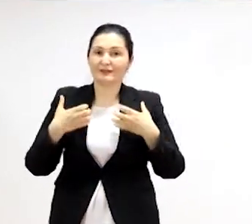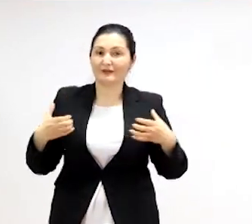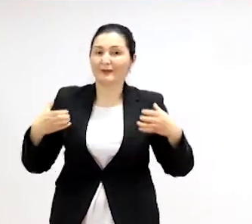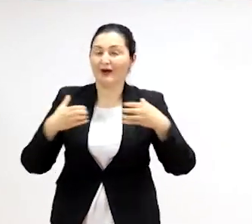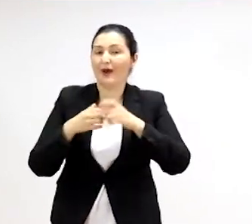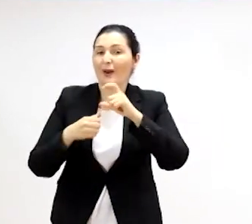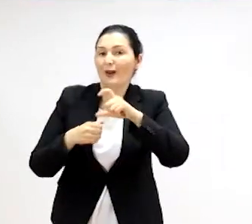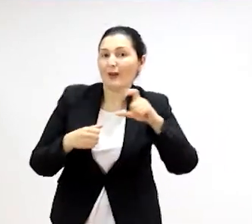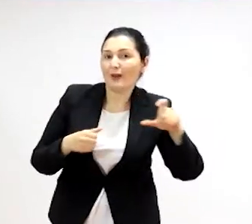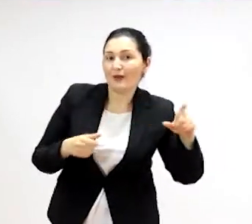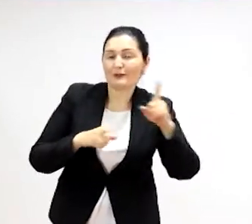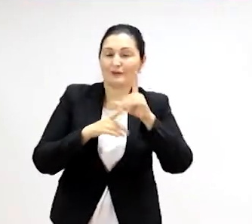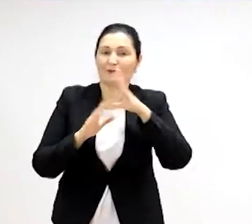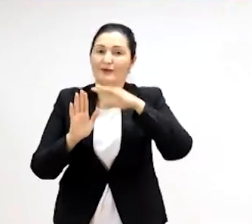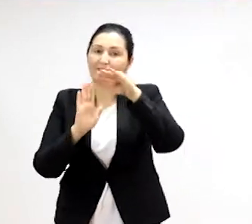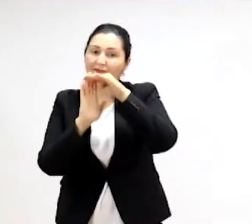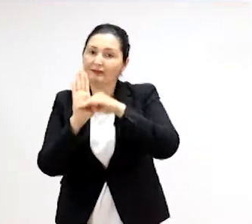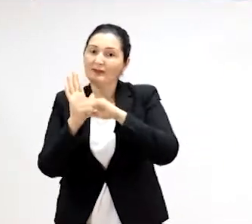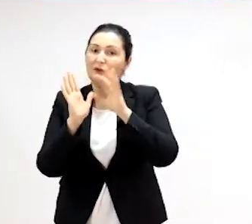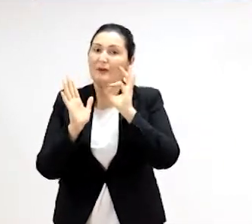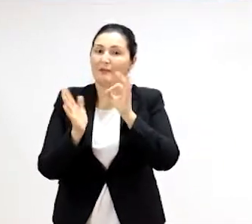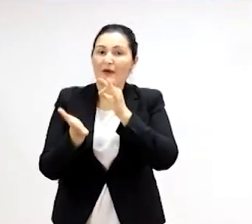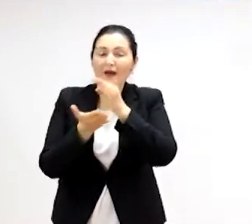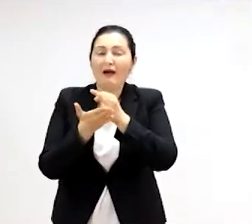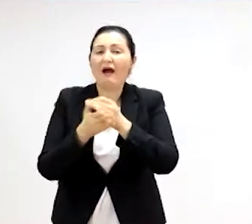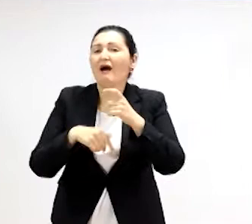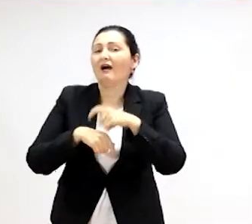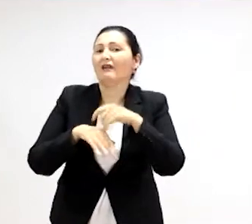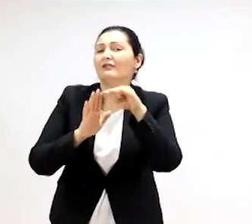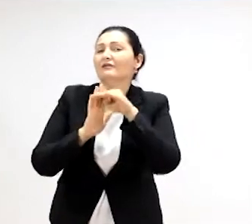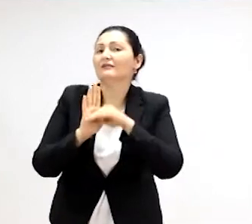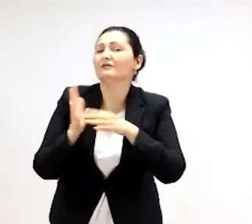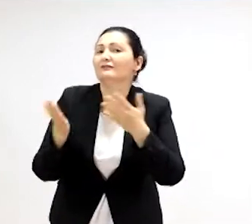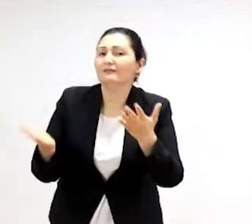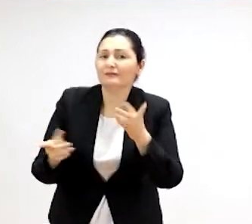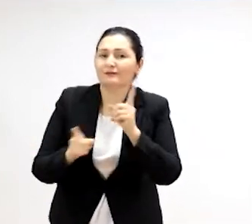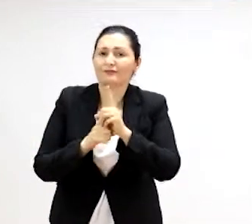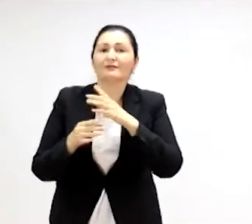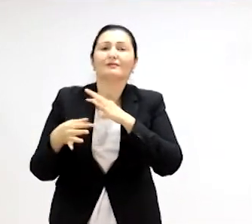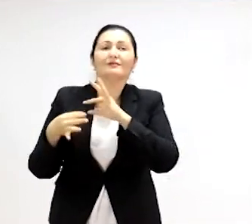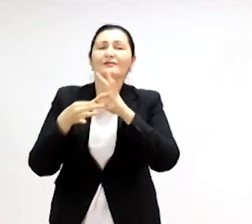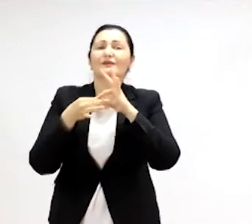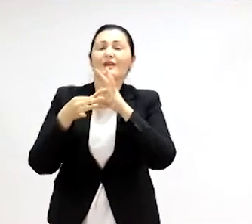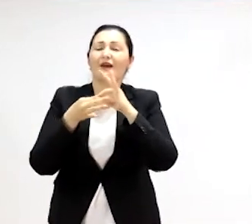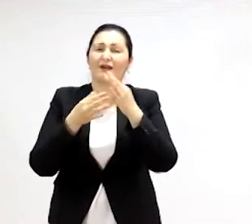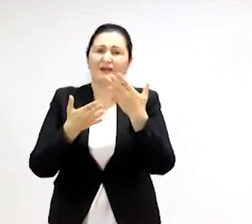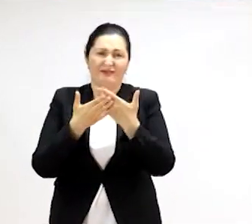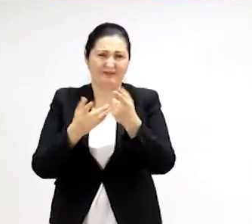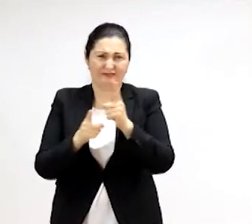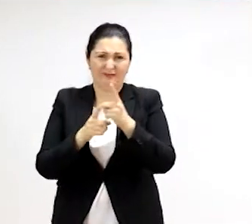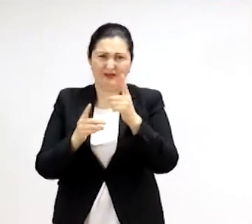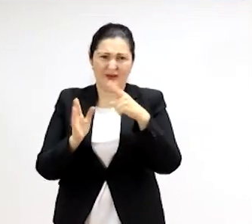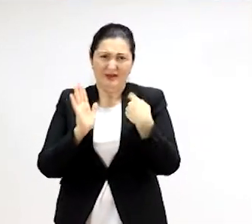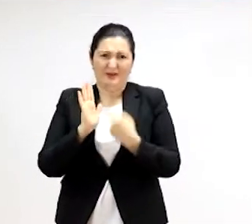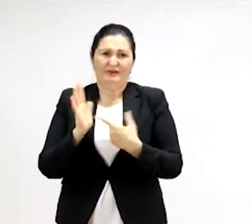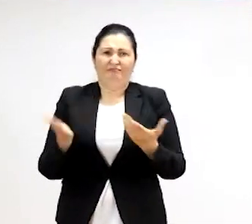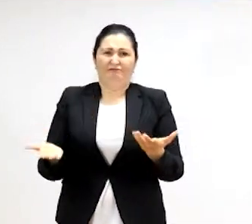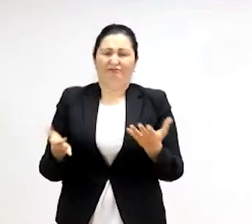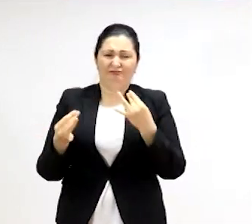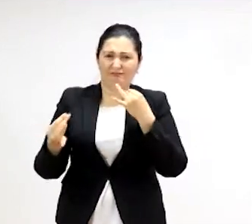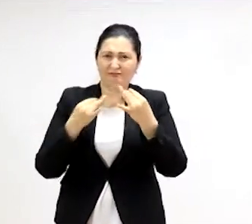мисли одамон бо реҷа зиндагӣ намоянд. Реҷа чист? Ту моро бо ин калимаҳои нофаҳмо гаран кардӣ, гуфт